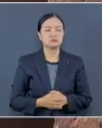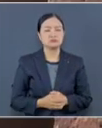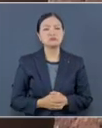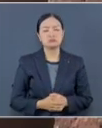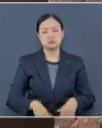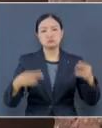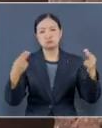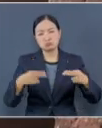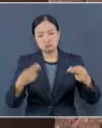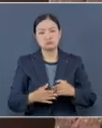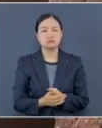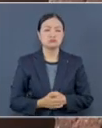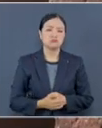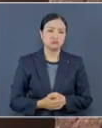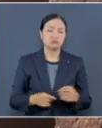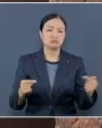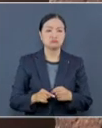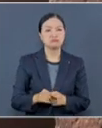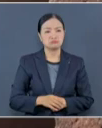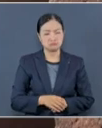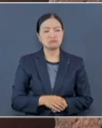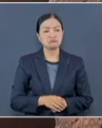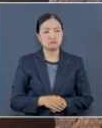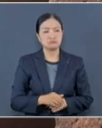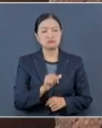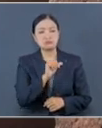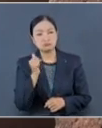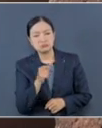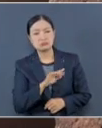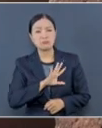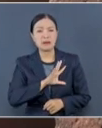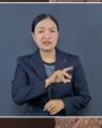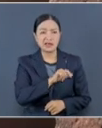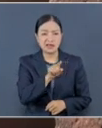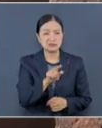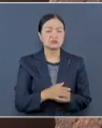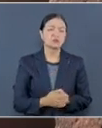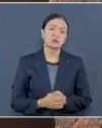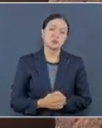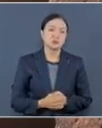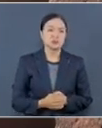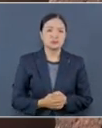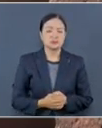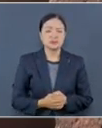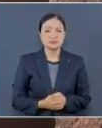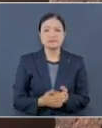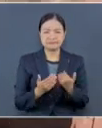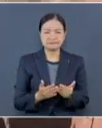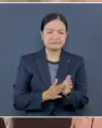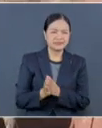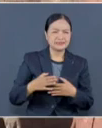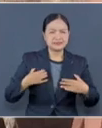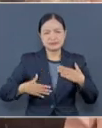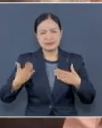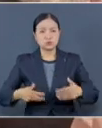ปาเลสไตน์คุณผู้ชมฮะในฉนวนกาซ่าในเมื่อตอนนี้อิสราเอลจะโจมตีอย่างหนักคุณผู้ชมฮะกำลังดิ้นรน